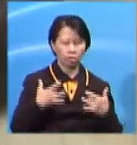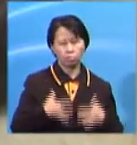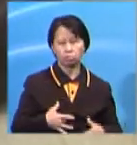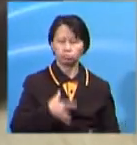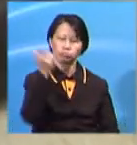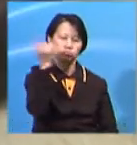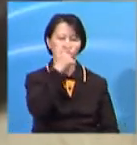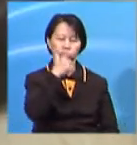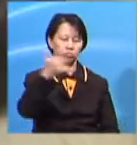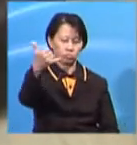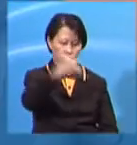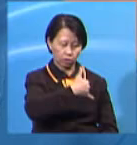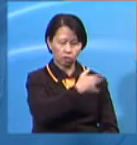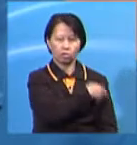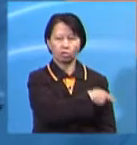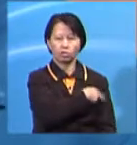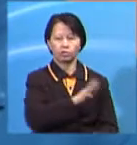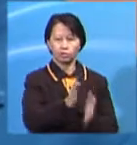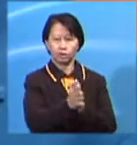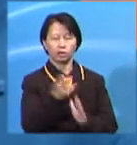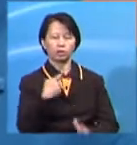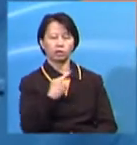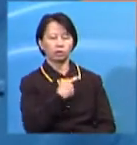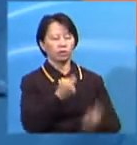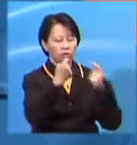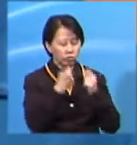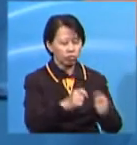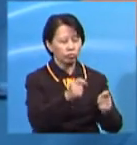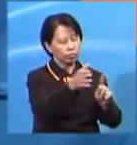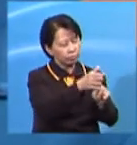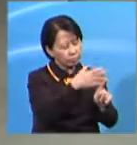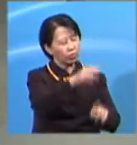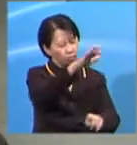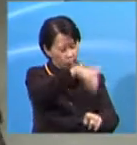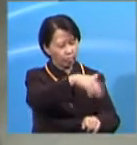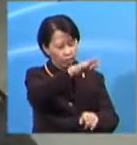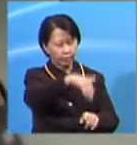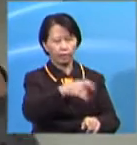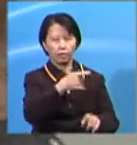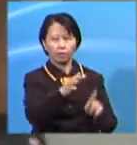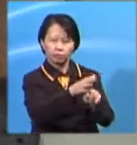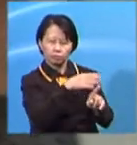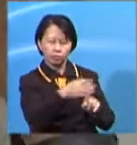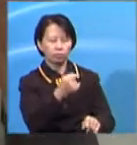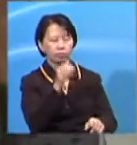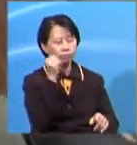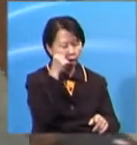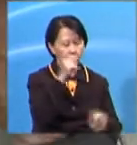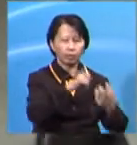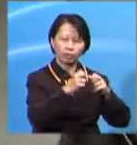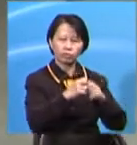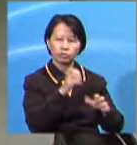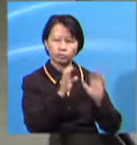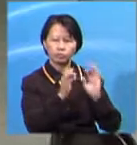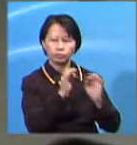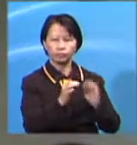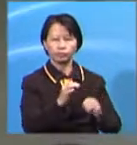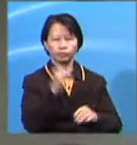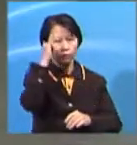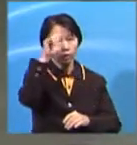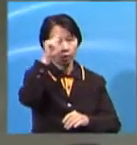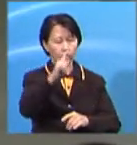nak datang. Lepas tu kita cuba pujuk dia, tackle dia punya masalah sikitlah. InsyaAllah satu hari tu